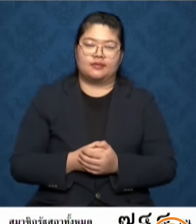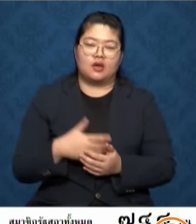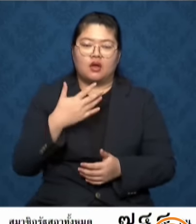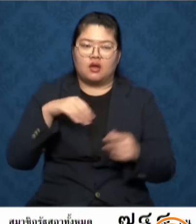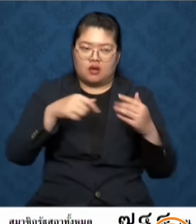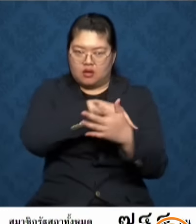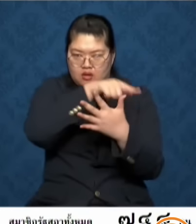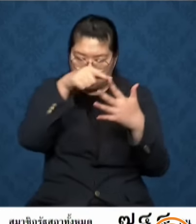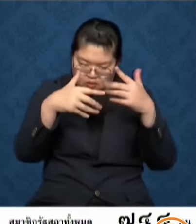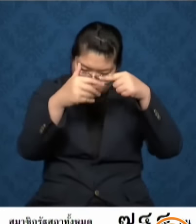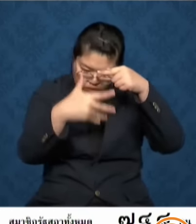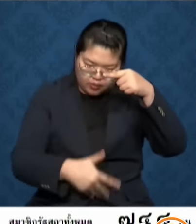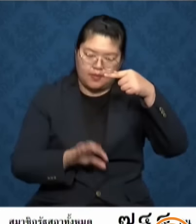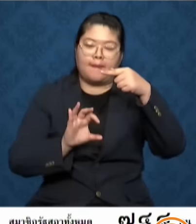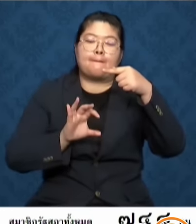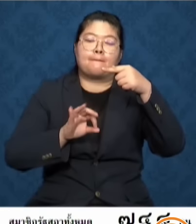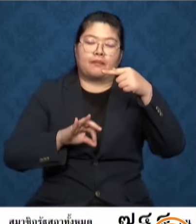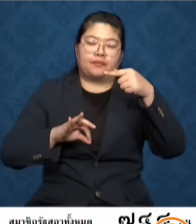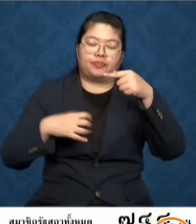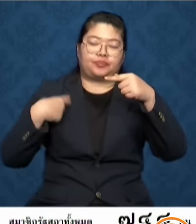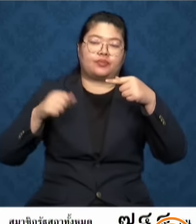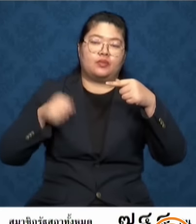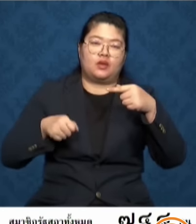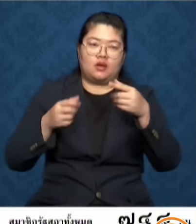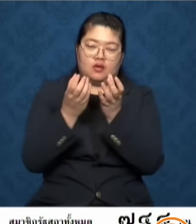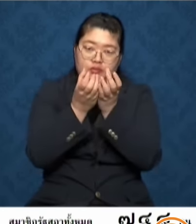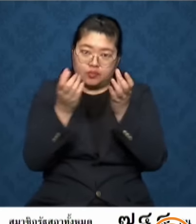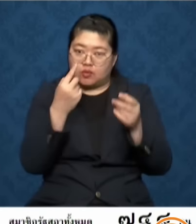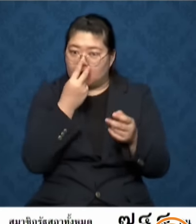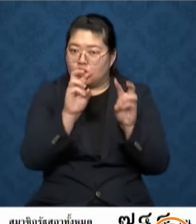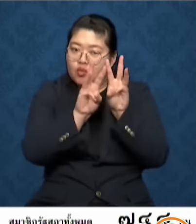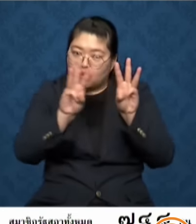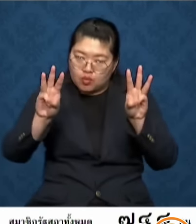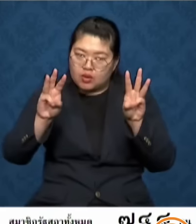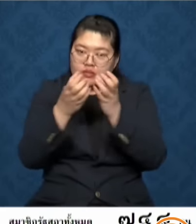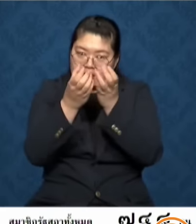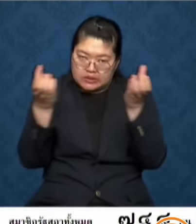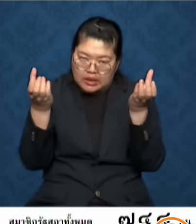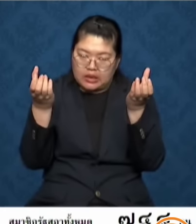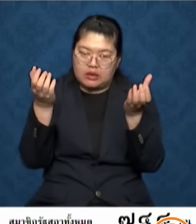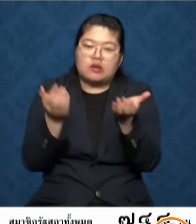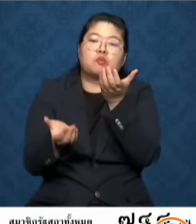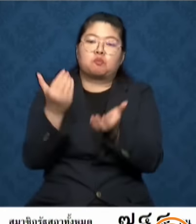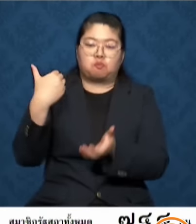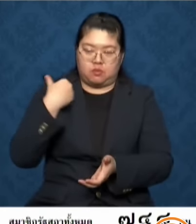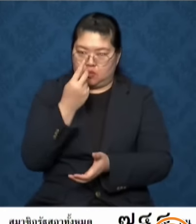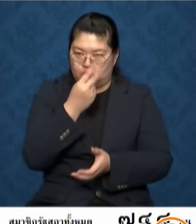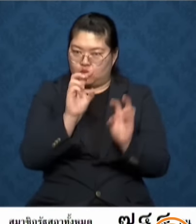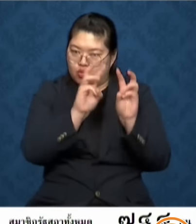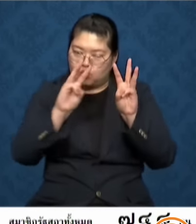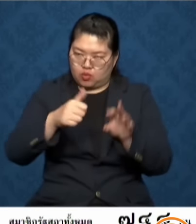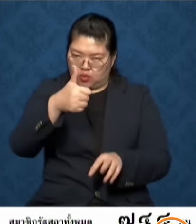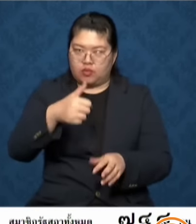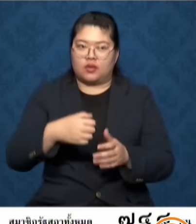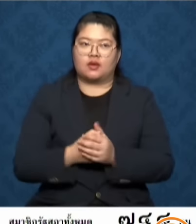ทั้หมนคคามเหนสวตนครั ข้มูที่ปรากฏต่อสาหนะ อยู่ใเว็ไต์ของสารรัมนูลพอเราไปศึษาเขาไม่ใช